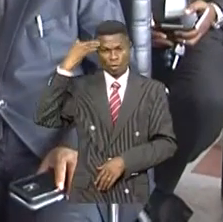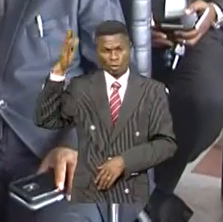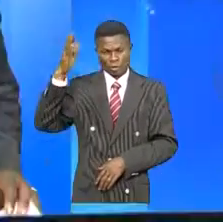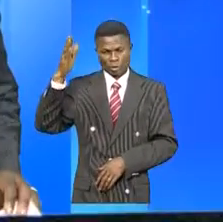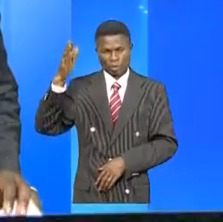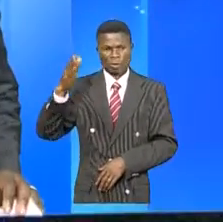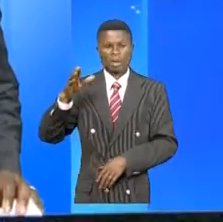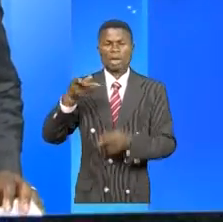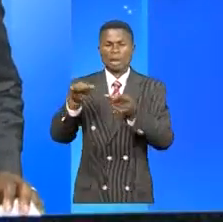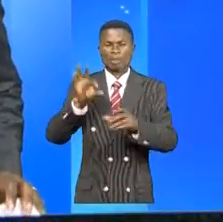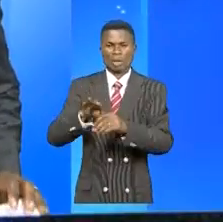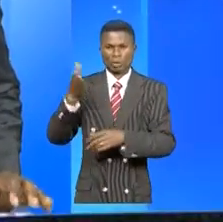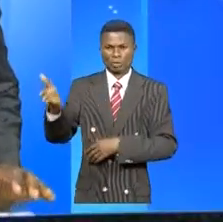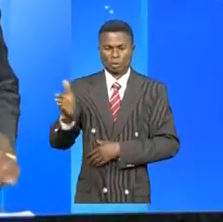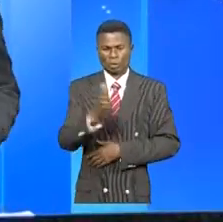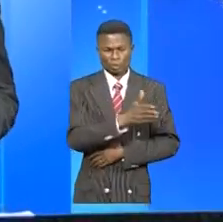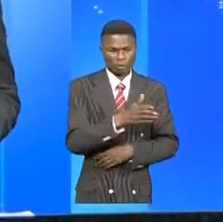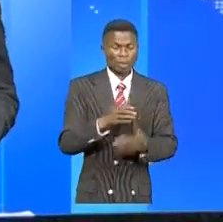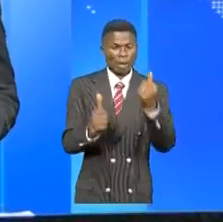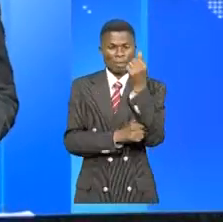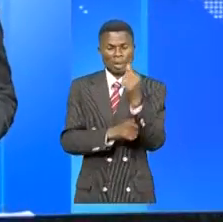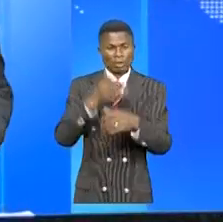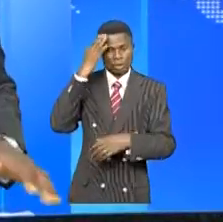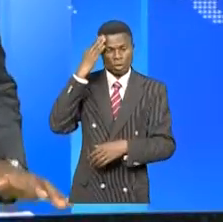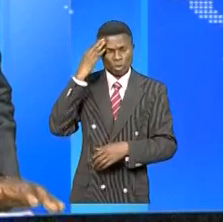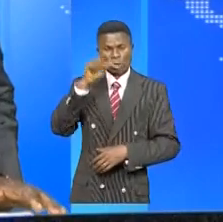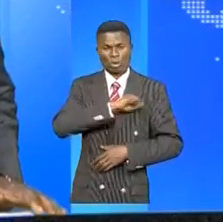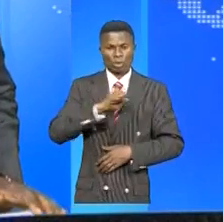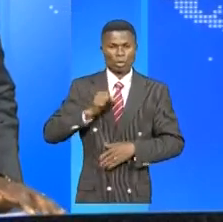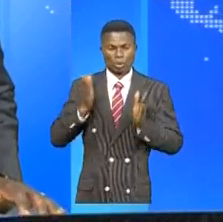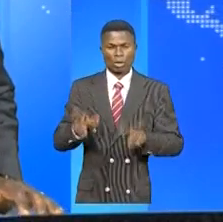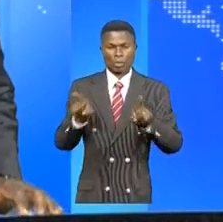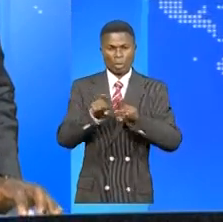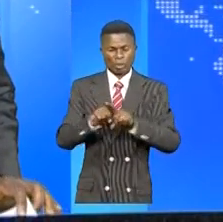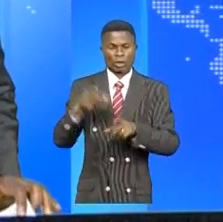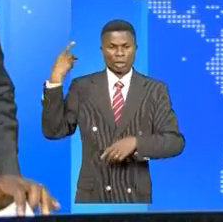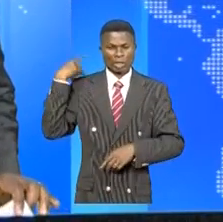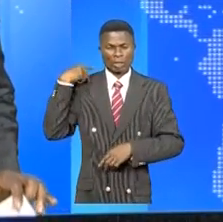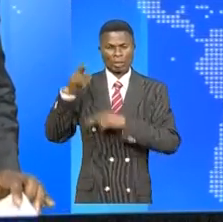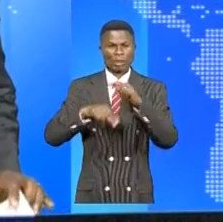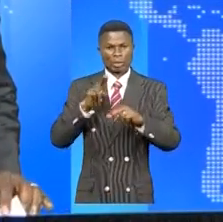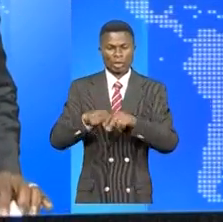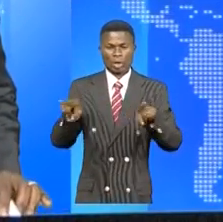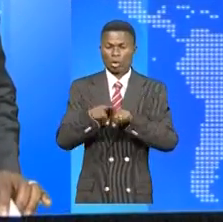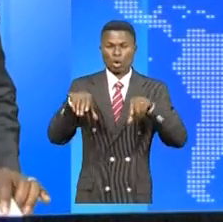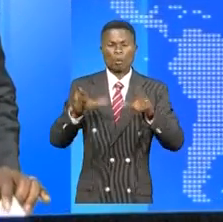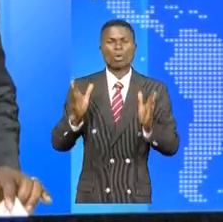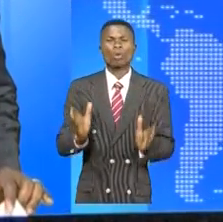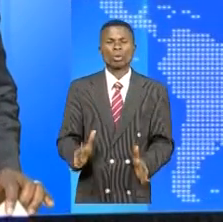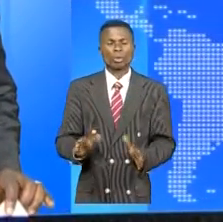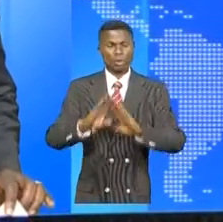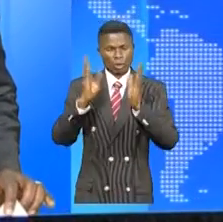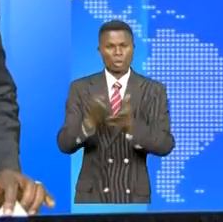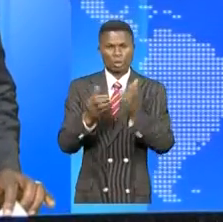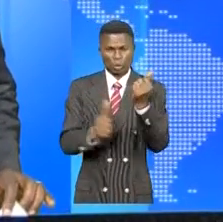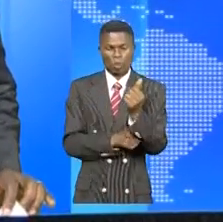électoral. Ceux qui l'ont connu comme sénateur, comme député national, comme Congolais tout simplement, ont dit